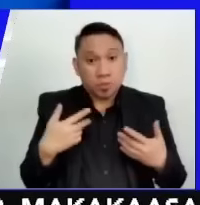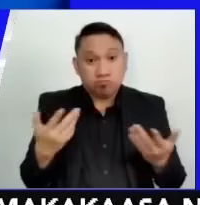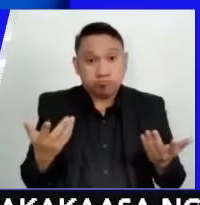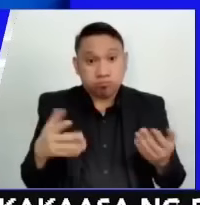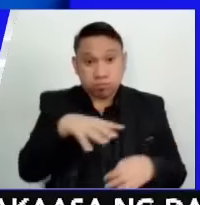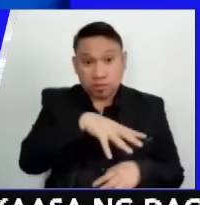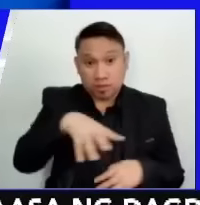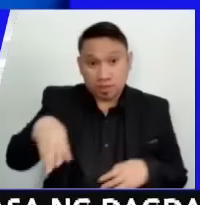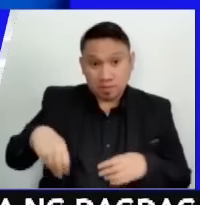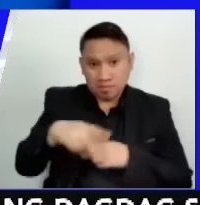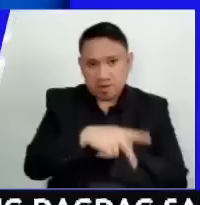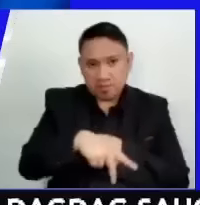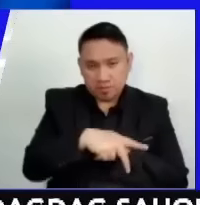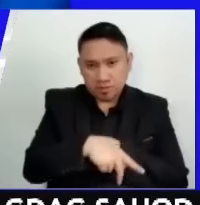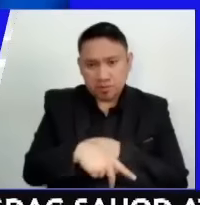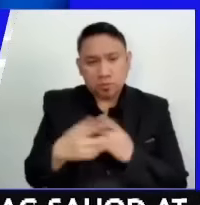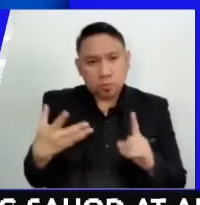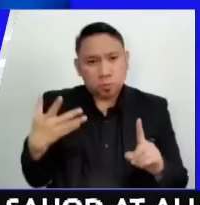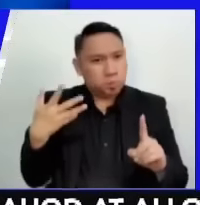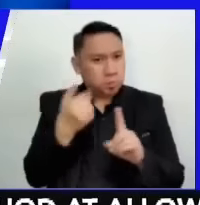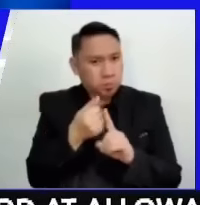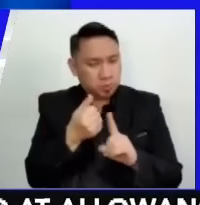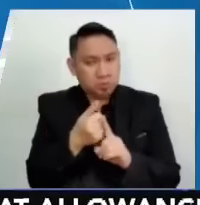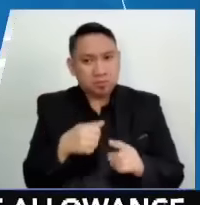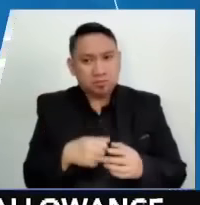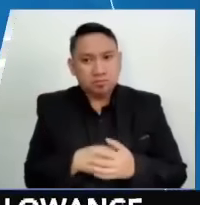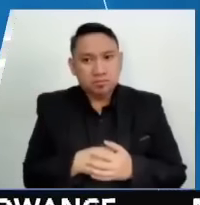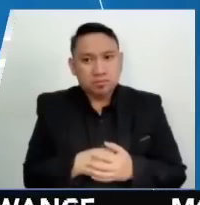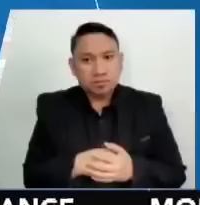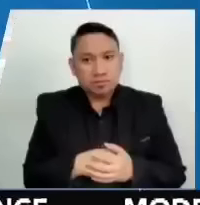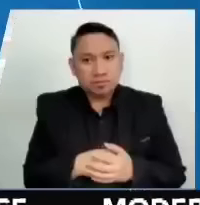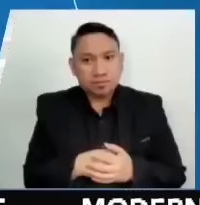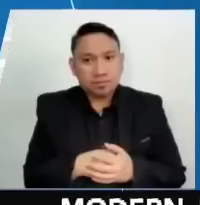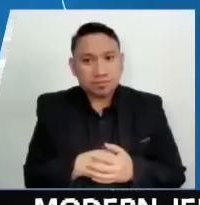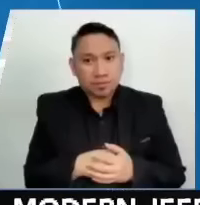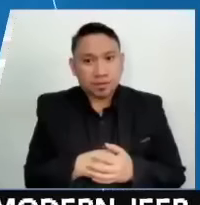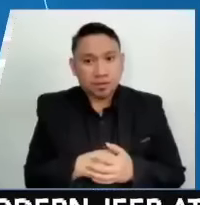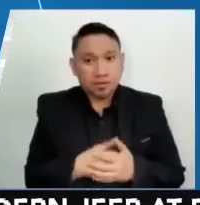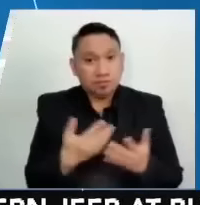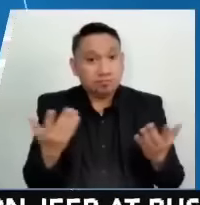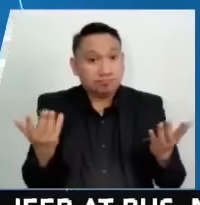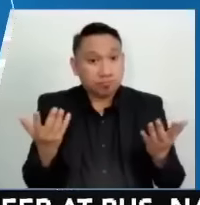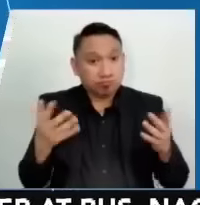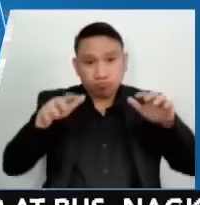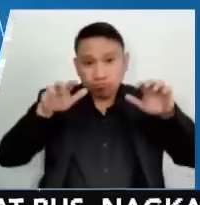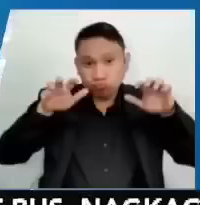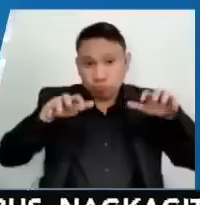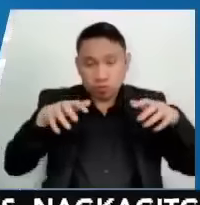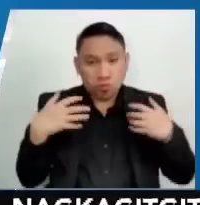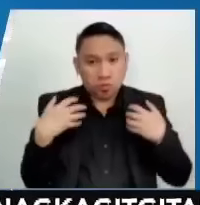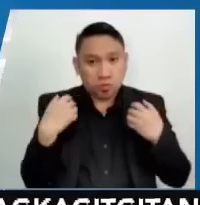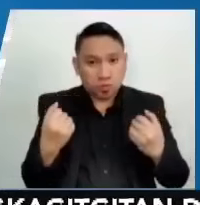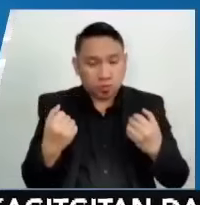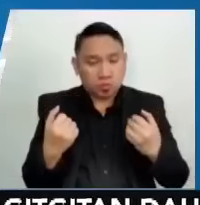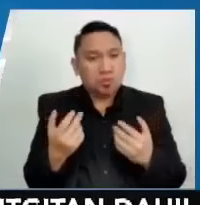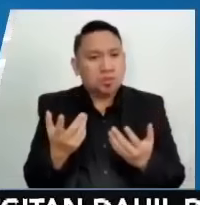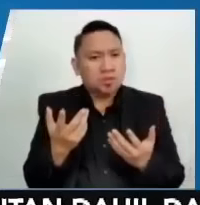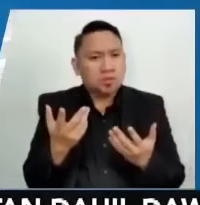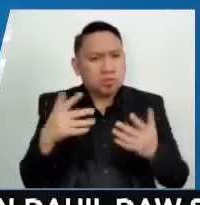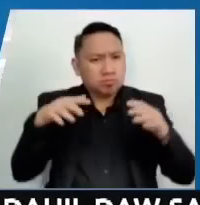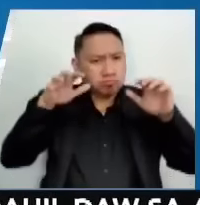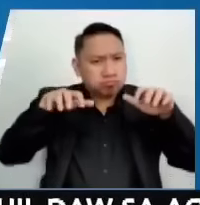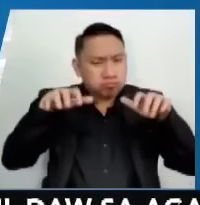Karina? So kung titingnan natin yung mga malalakas na mga pag-ulan, for today yung nakikita natin na may mga